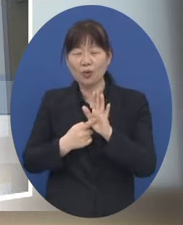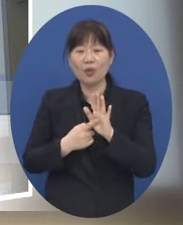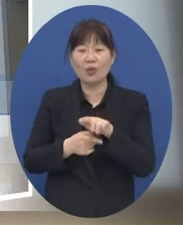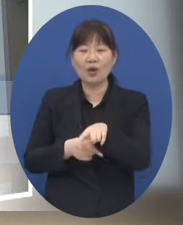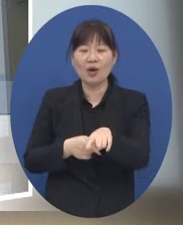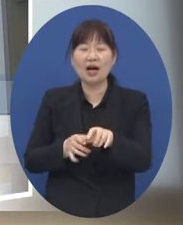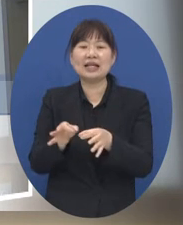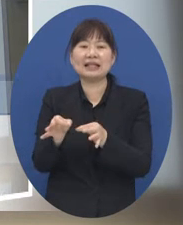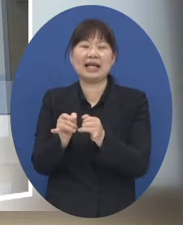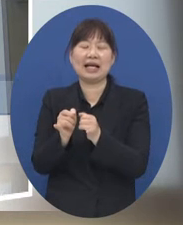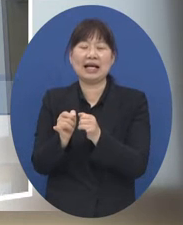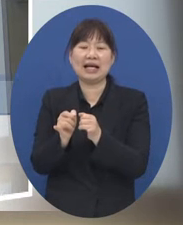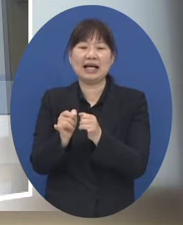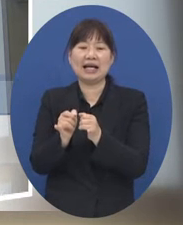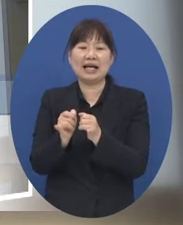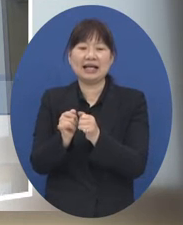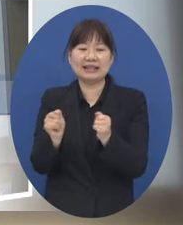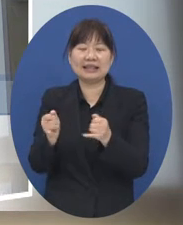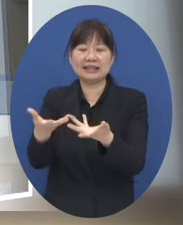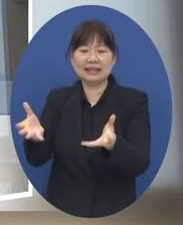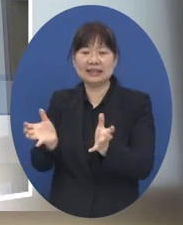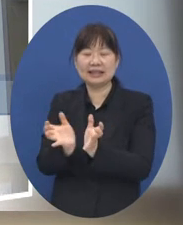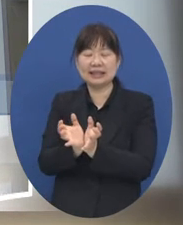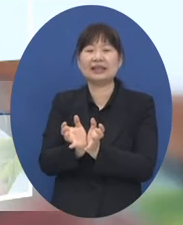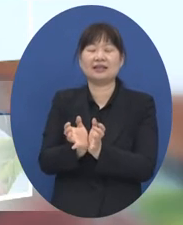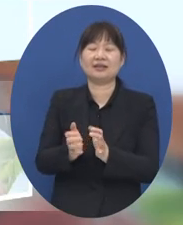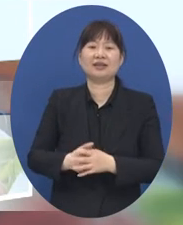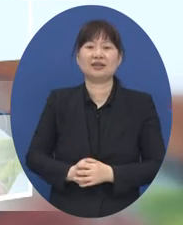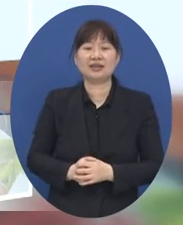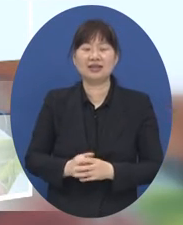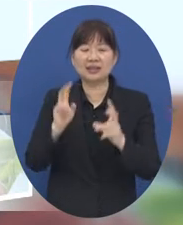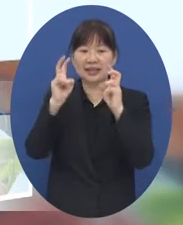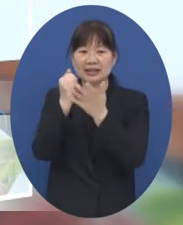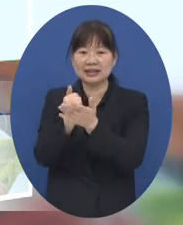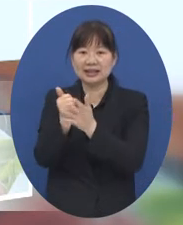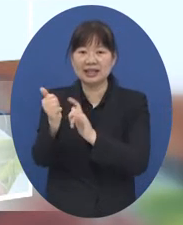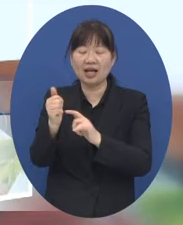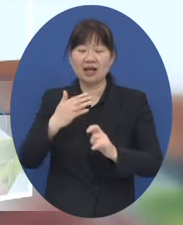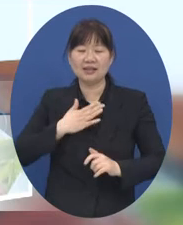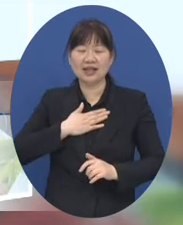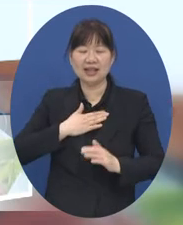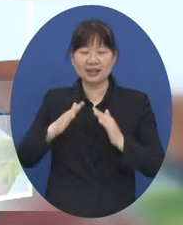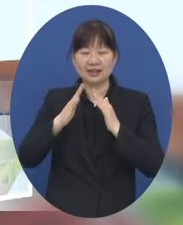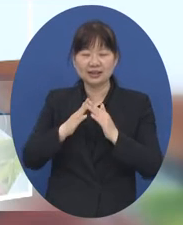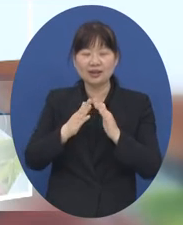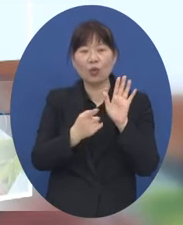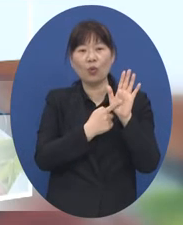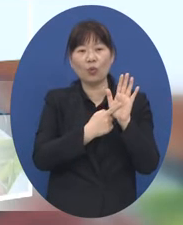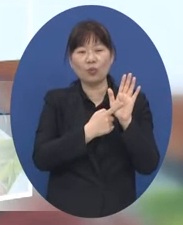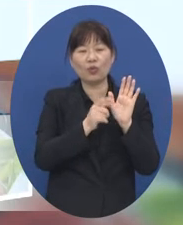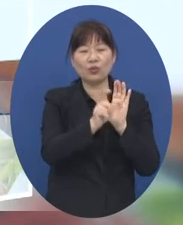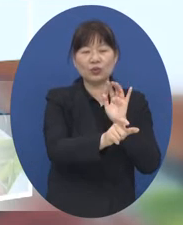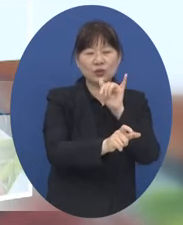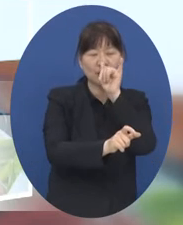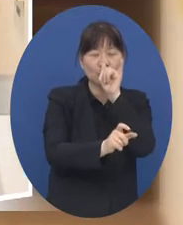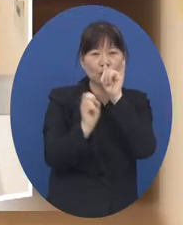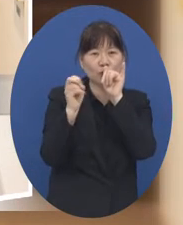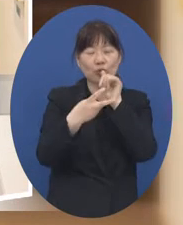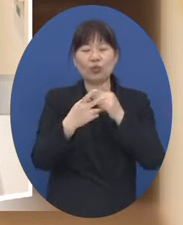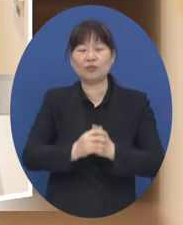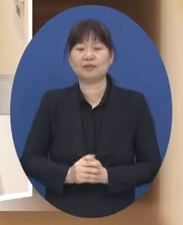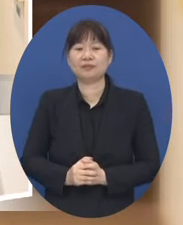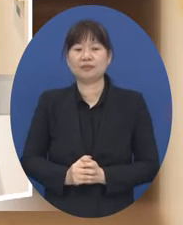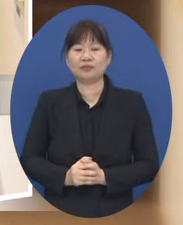여기 각 상인의 상인 이제 사장님들이 자기네 집 홍보도 해놓으셨고